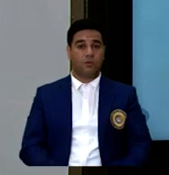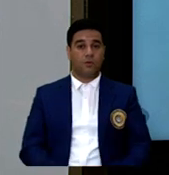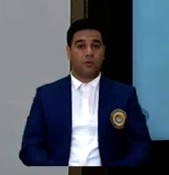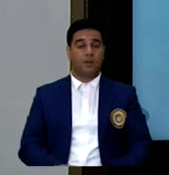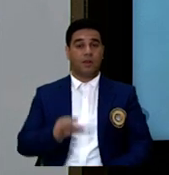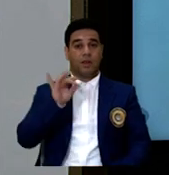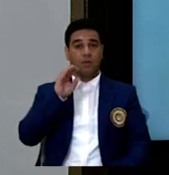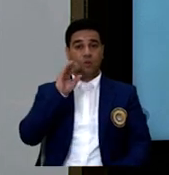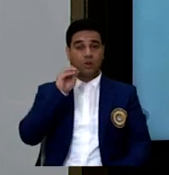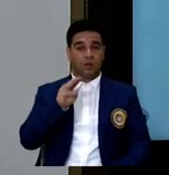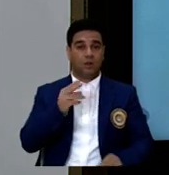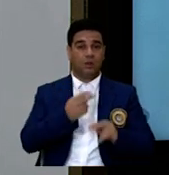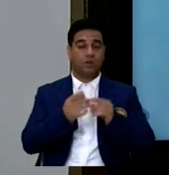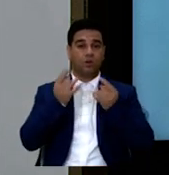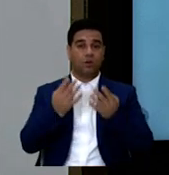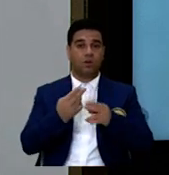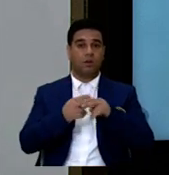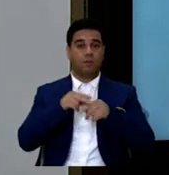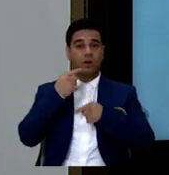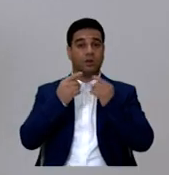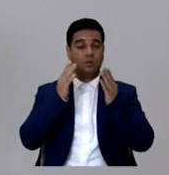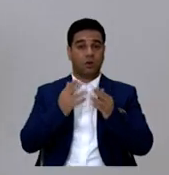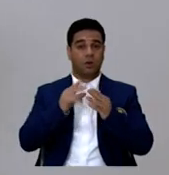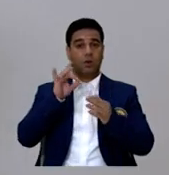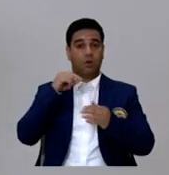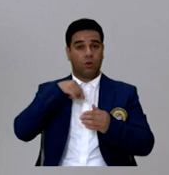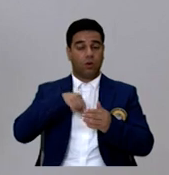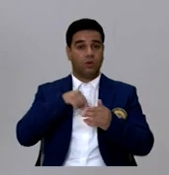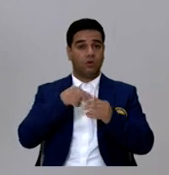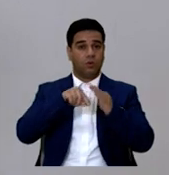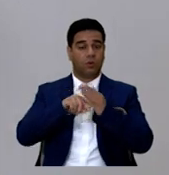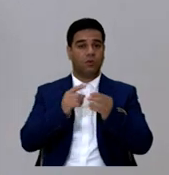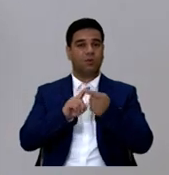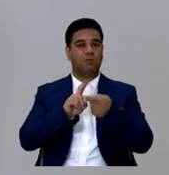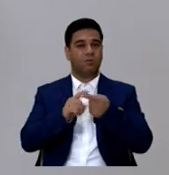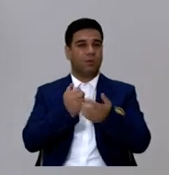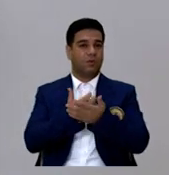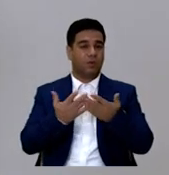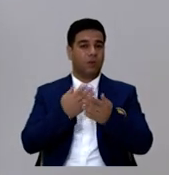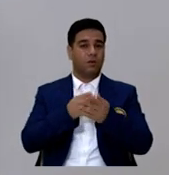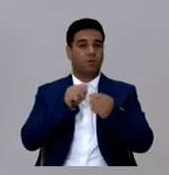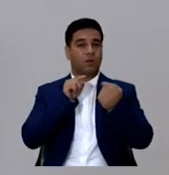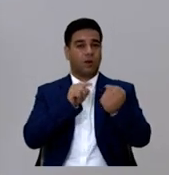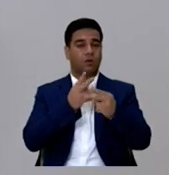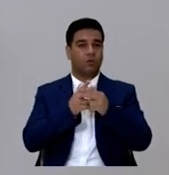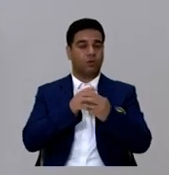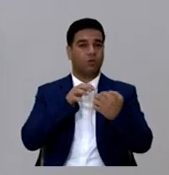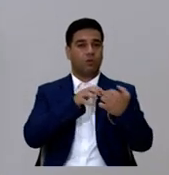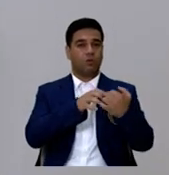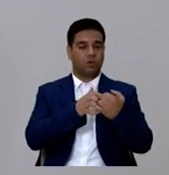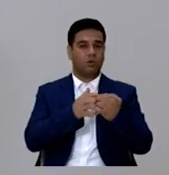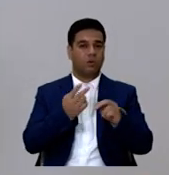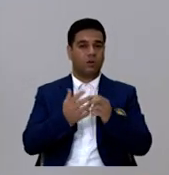Demak, immunitetni sodda qilib aytadigan bo'lsak, organizmlarning yuqumli kasalliklarga qarshi kurashish